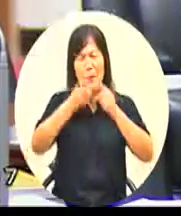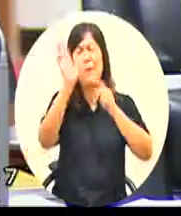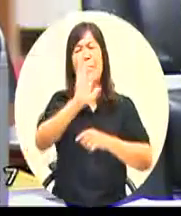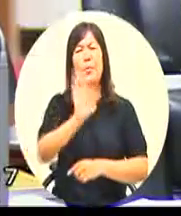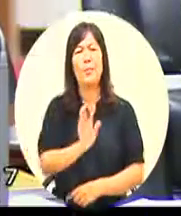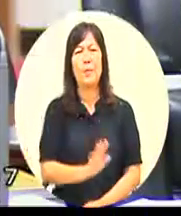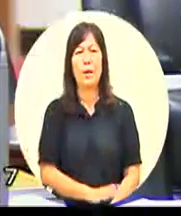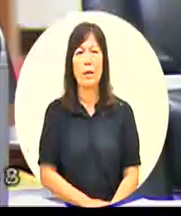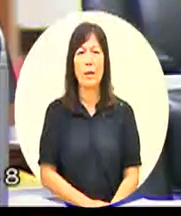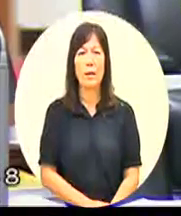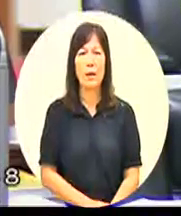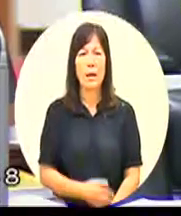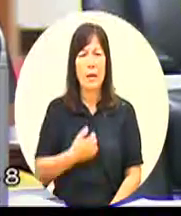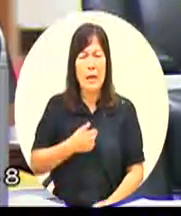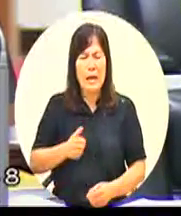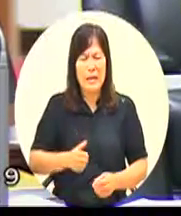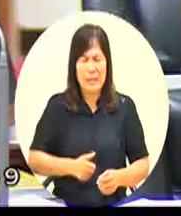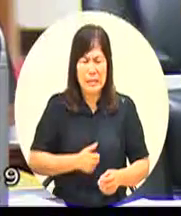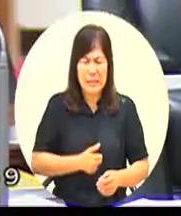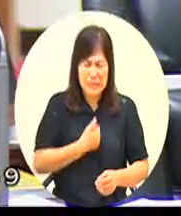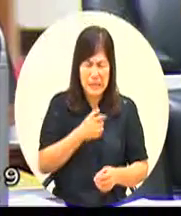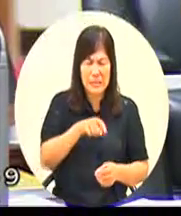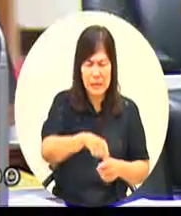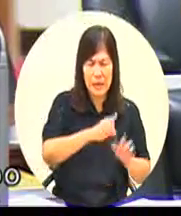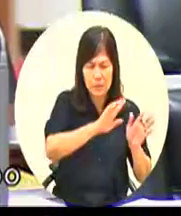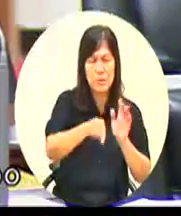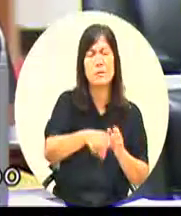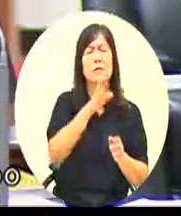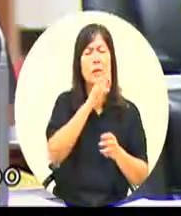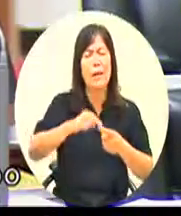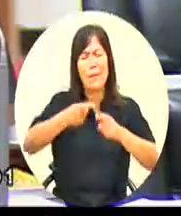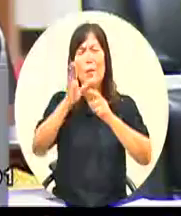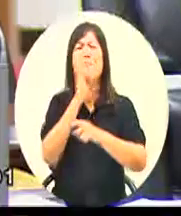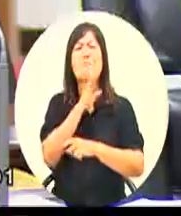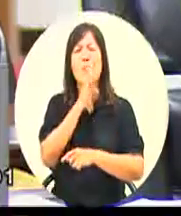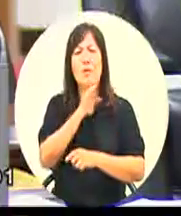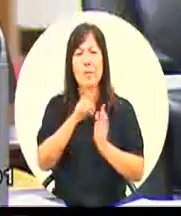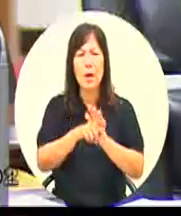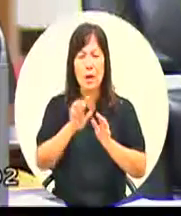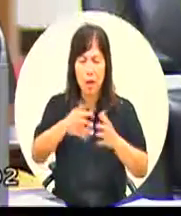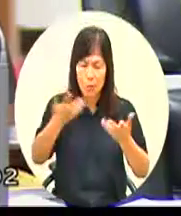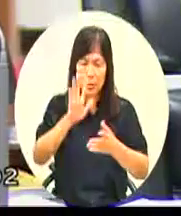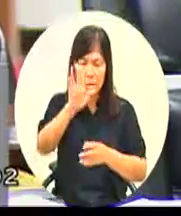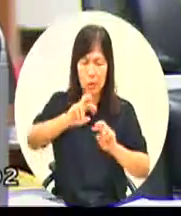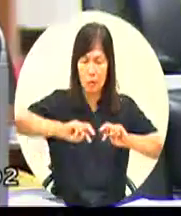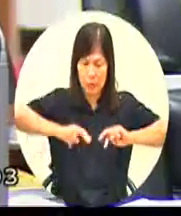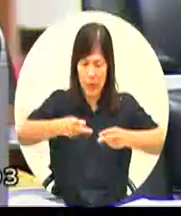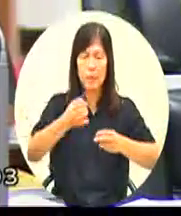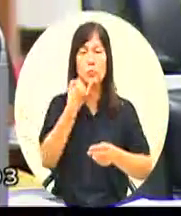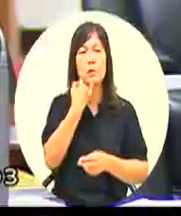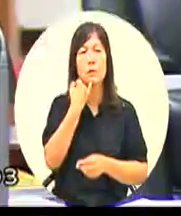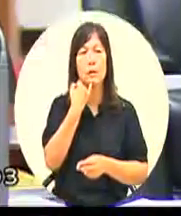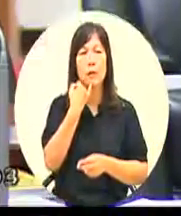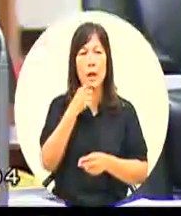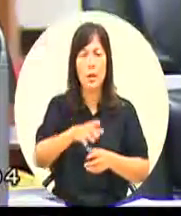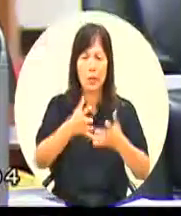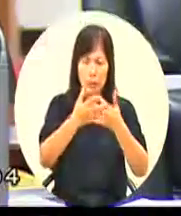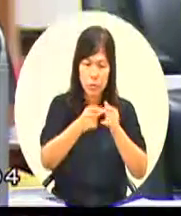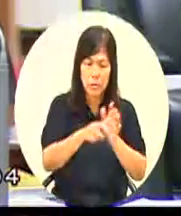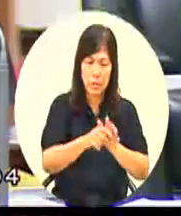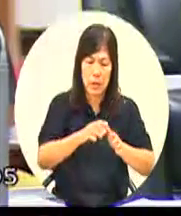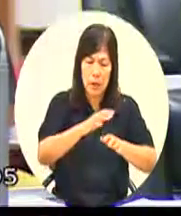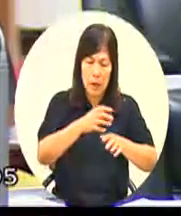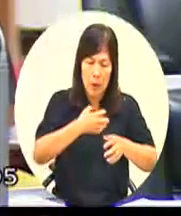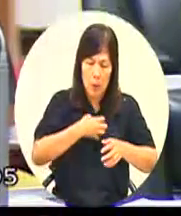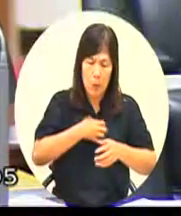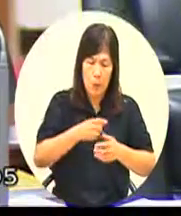了。事实胜于雄辩嘛，对，有问题我们改善问题就好了，以我们学生的安全为要